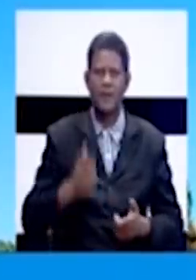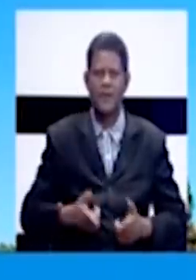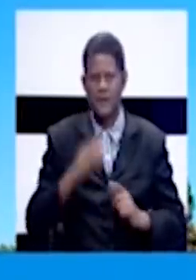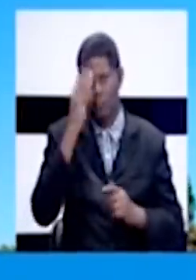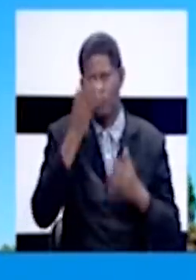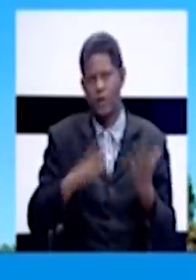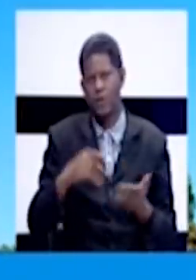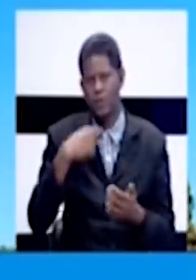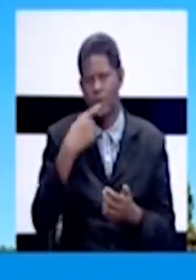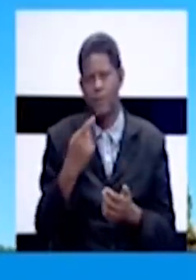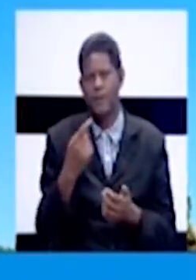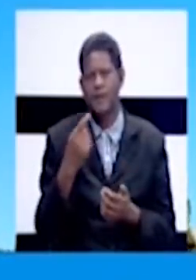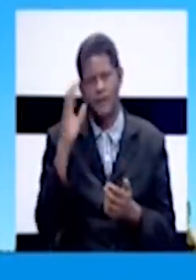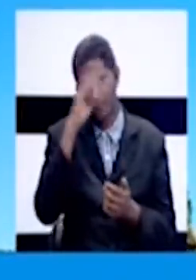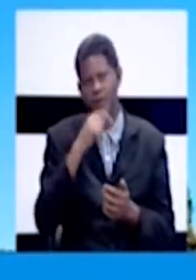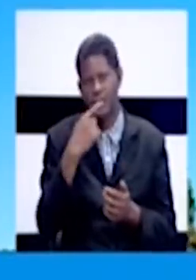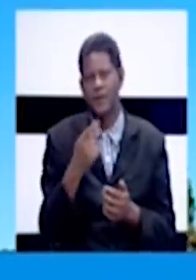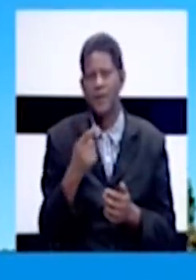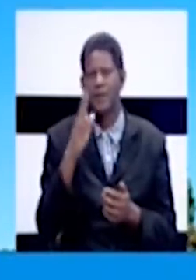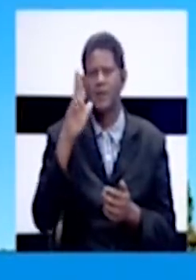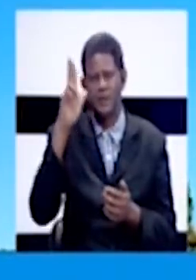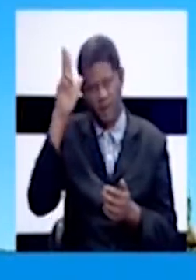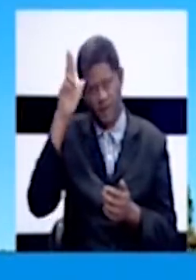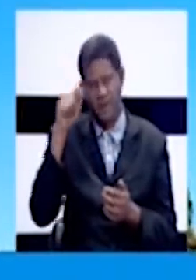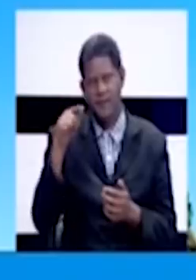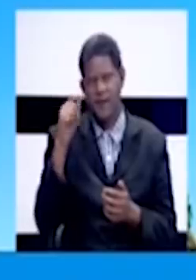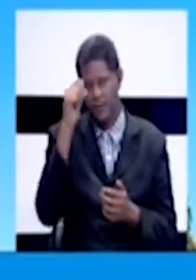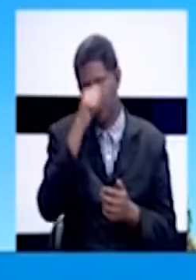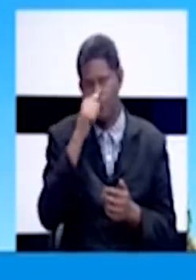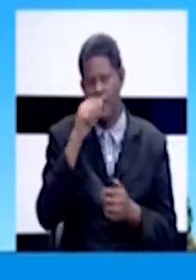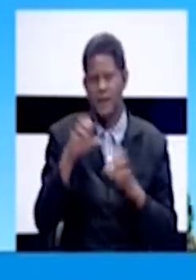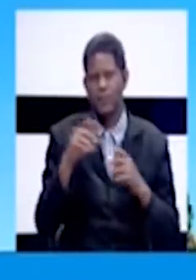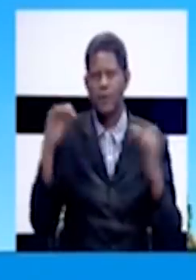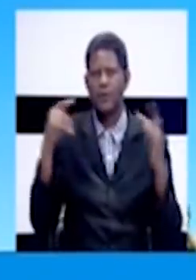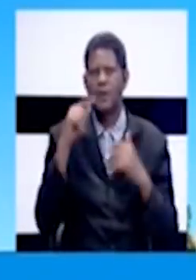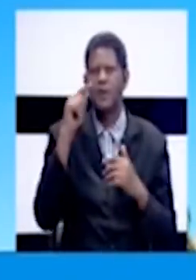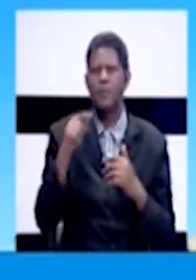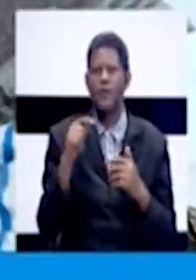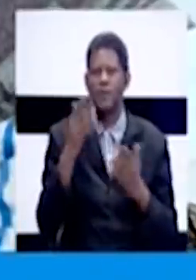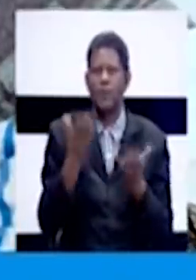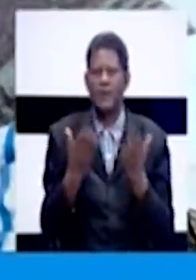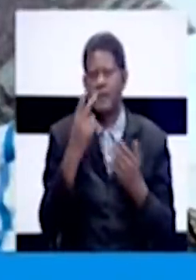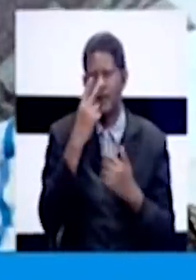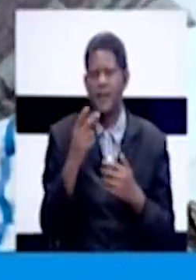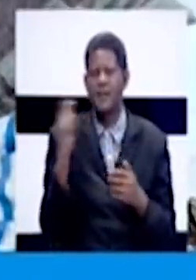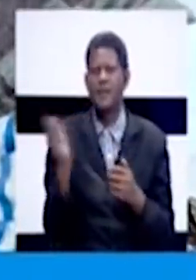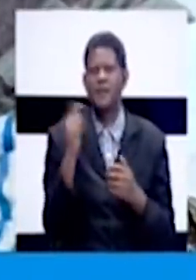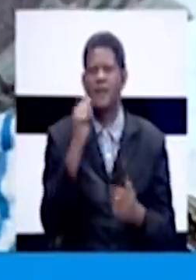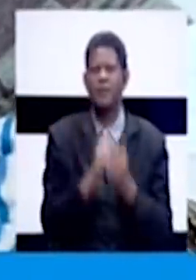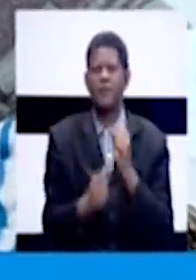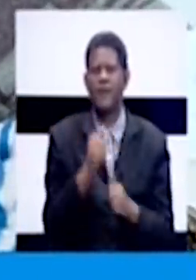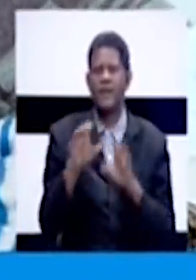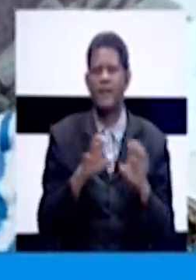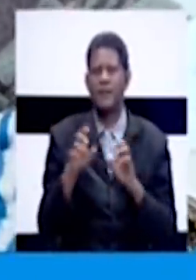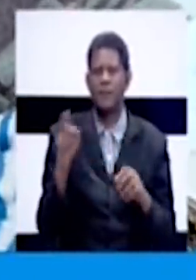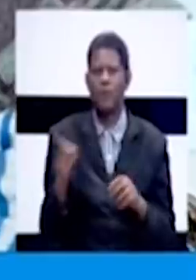ኢለ ይግምት ድማ ይብል ረሽድ እዚ ኣብ ኢትዮጵያ ዝካየድ ዘሎ ኩናት በዞም መዐቀነታት እንትረአ ዘርኢ ምጽናት እናተኻየደ